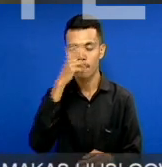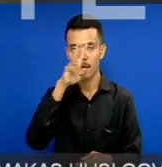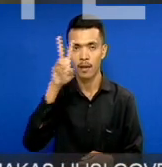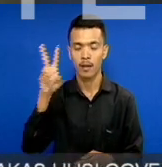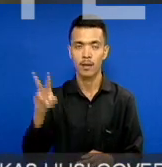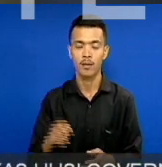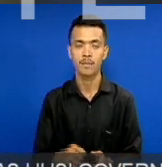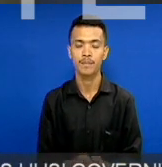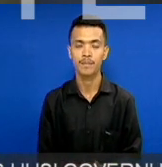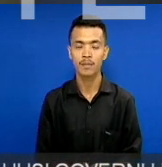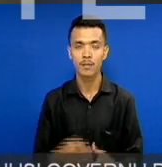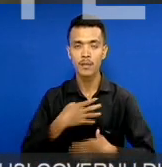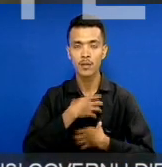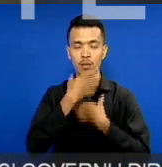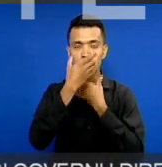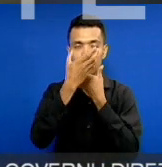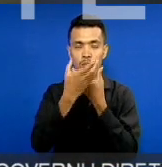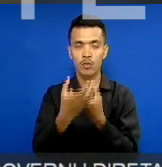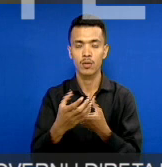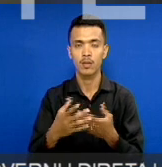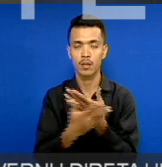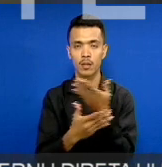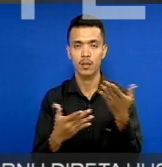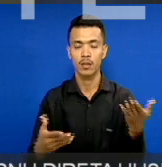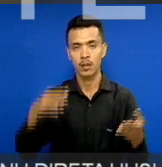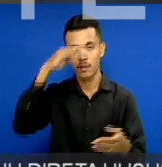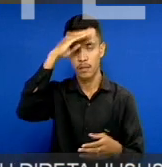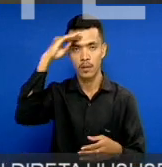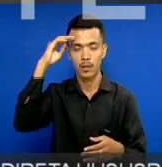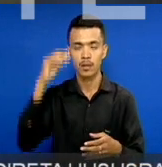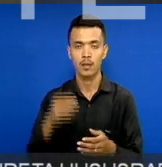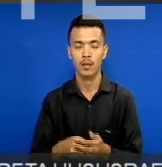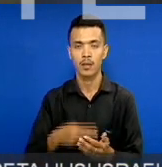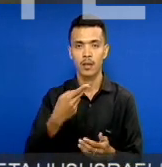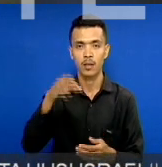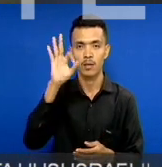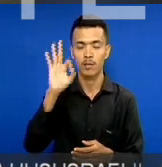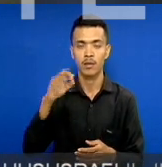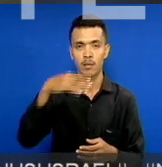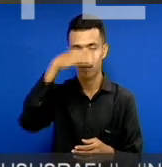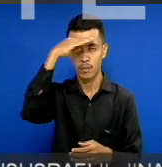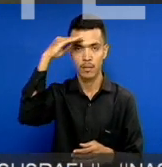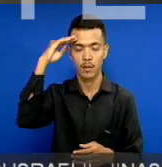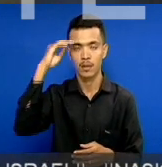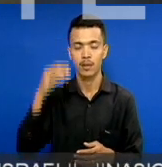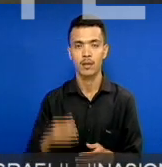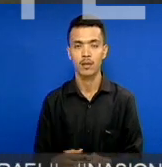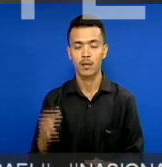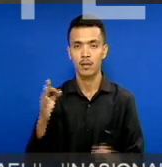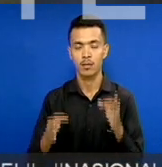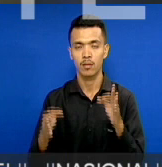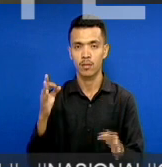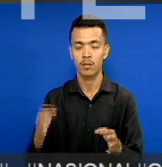hobem mutas hairang metang det soebe kik bot bot metang det dar hotu tiama